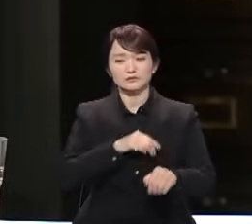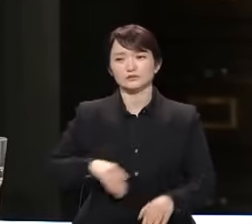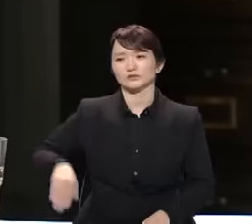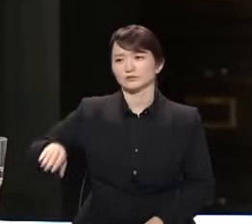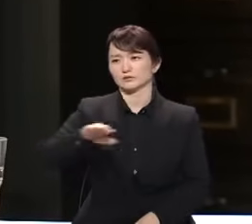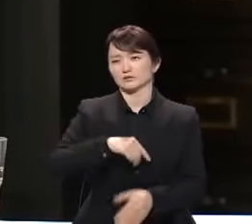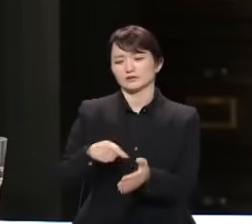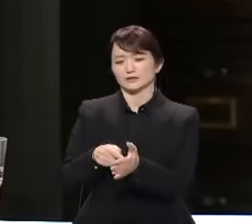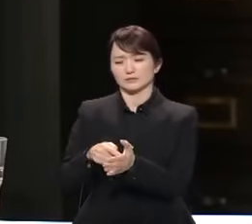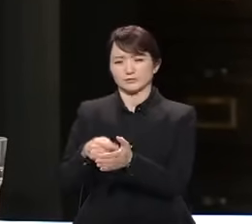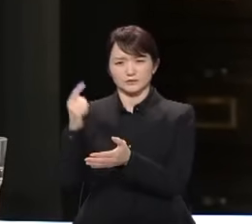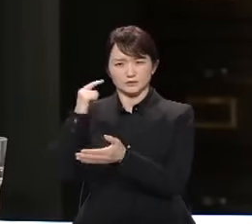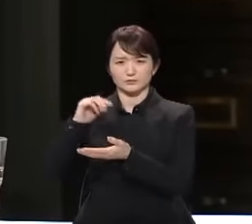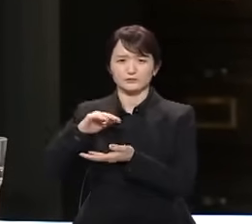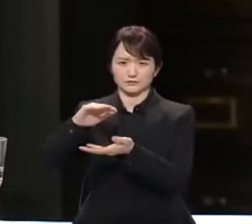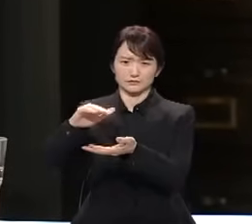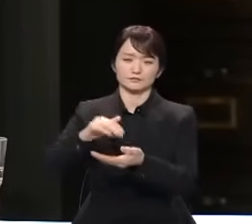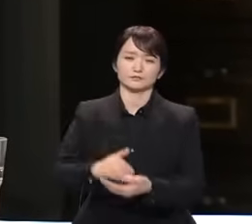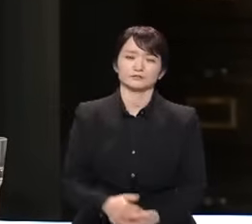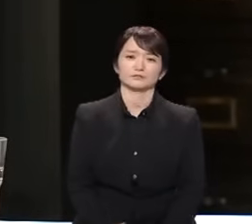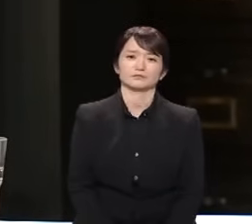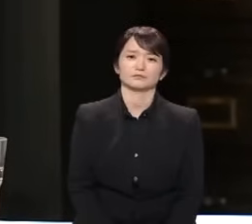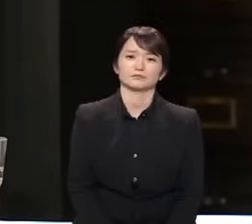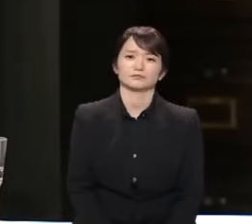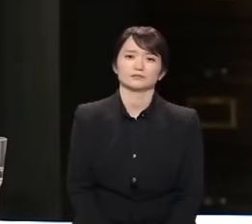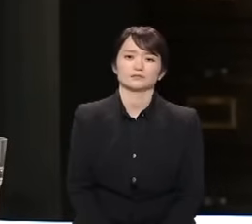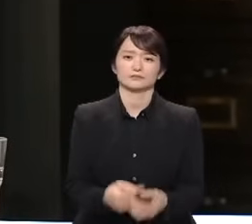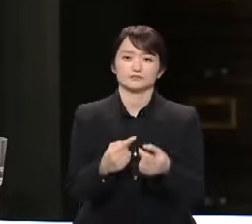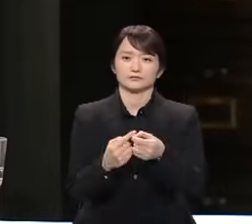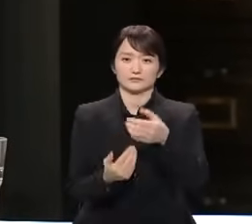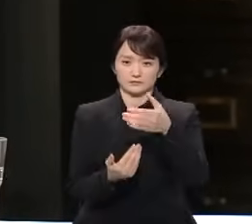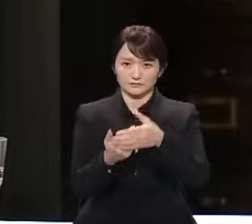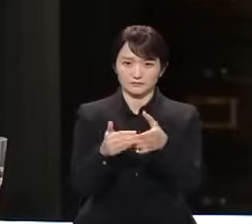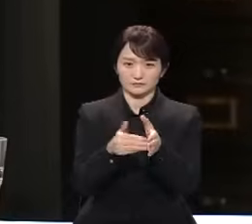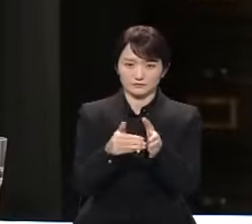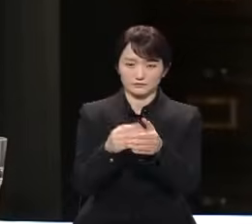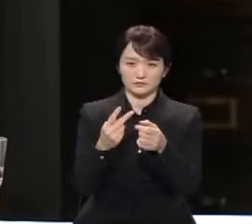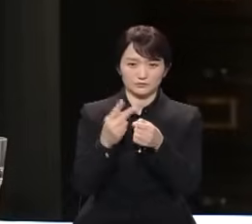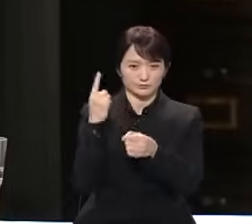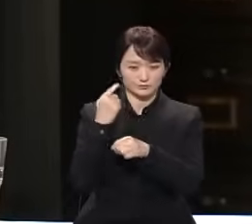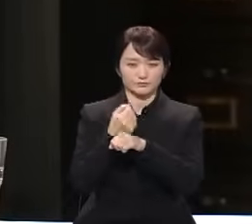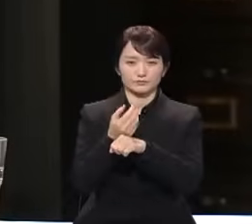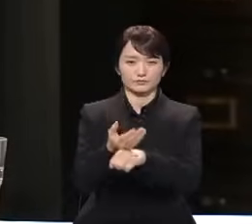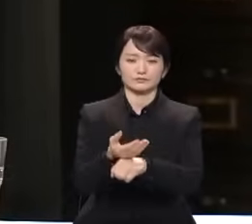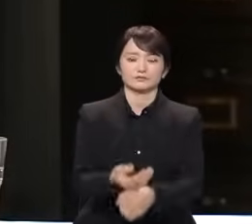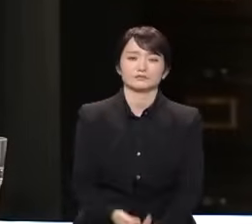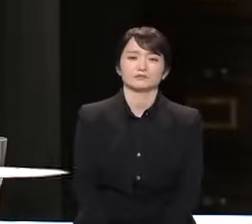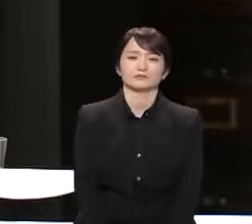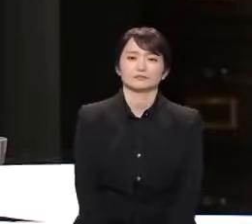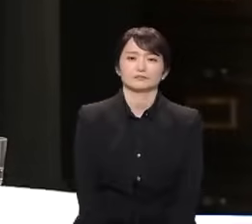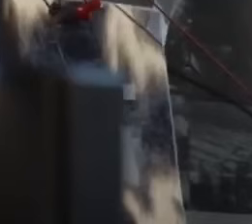이렇게 전해드리게 됐네요. 자, 첫 번째 사건 일단 정리하고요. 두 번째 사건 이어갑니다.